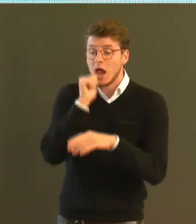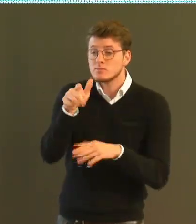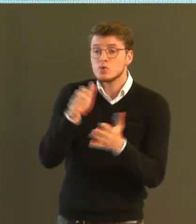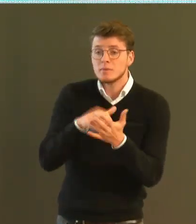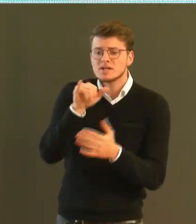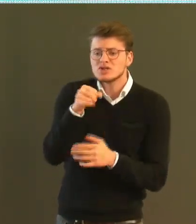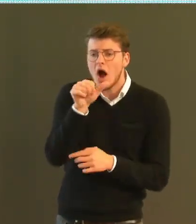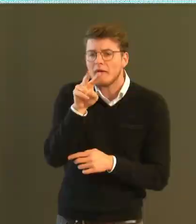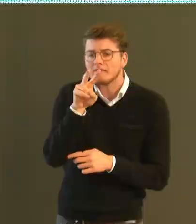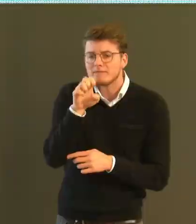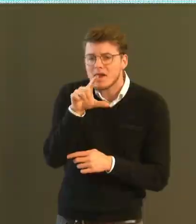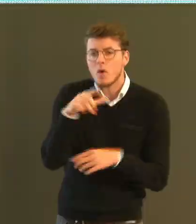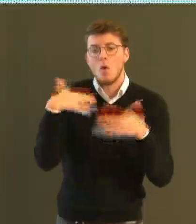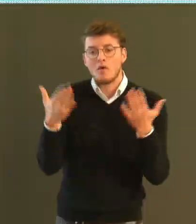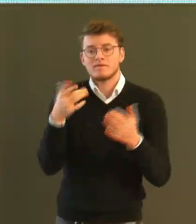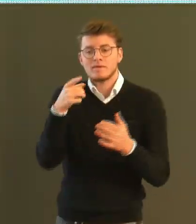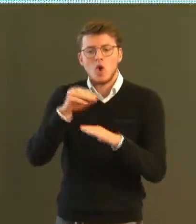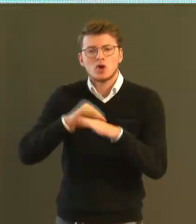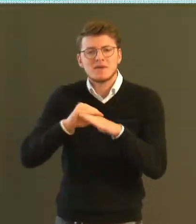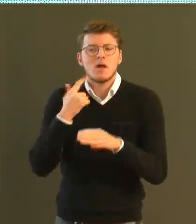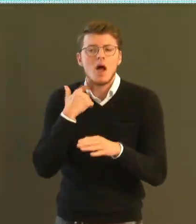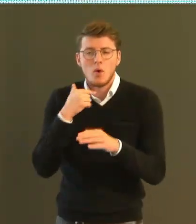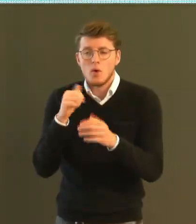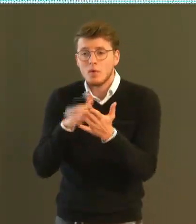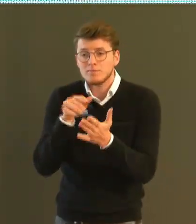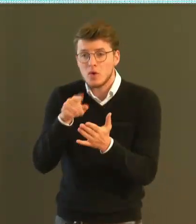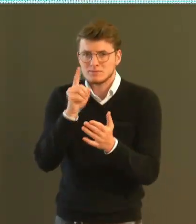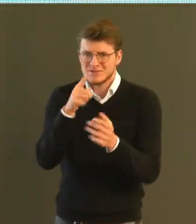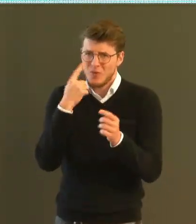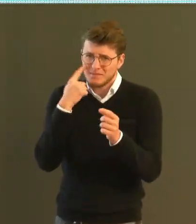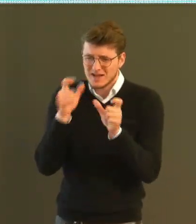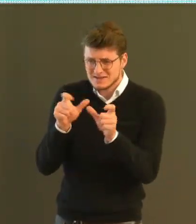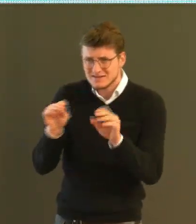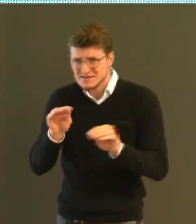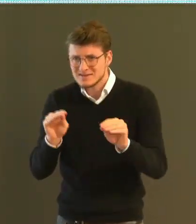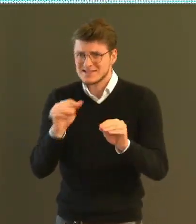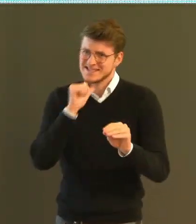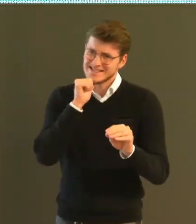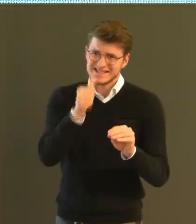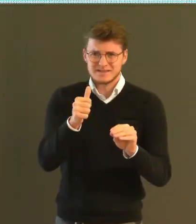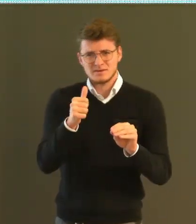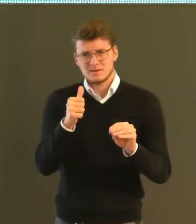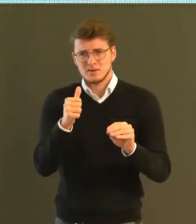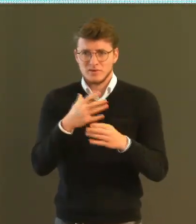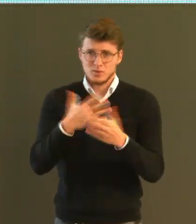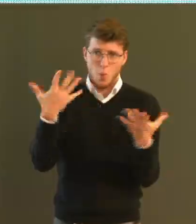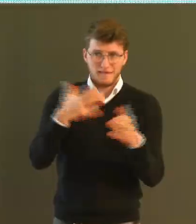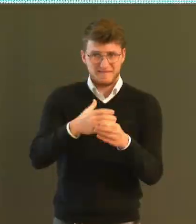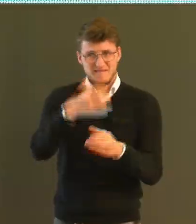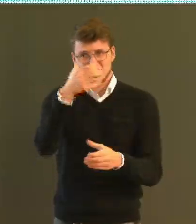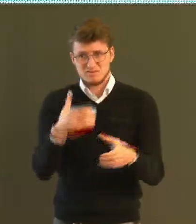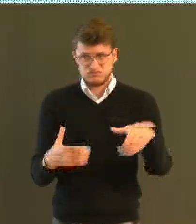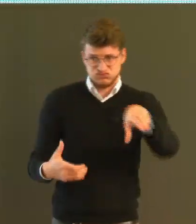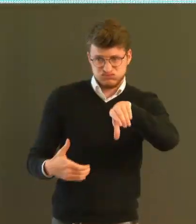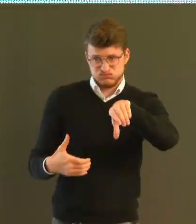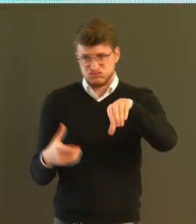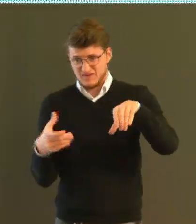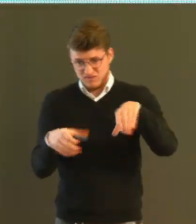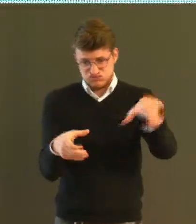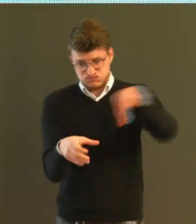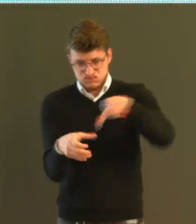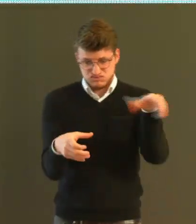encore brad létard demi hop jazz et quelqu'un vend dix producteurs en croûte reflet sonnac l'inflation ouvriers domaine